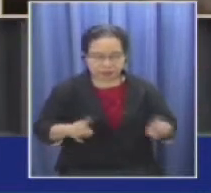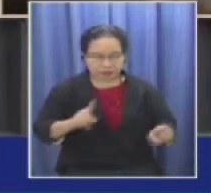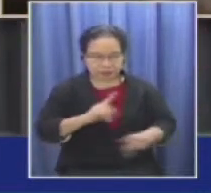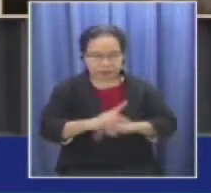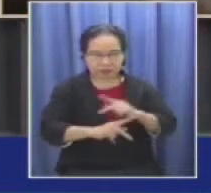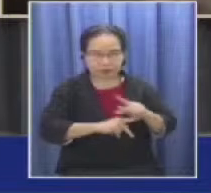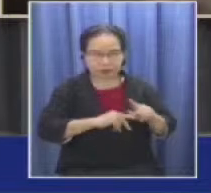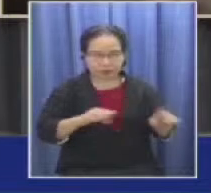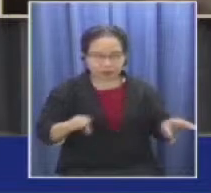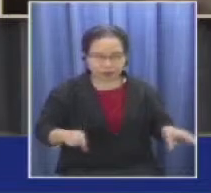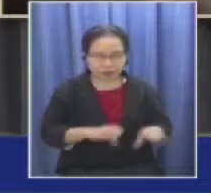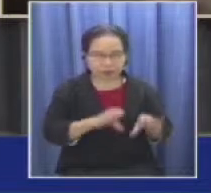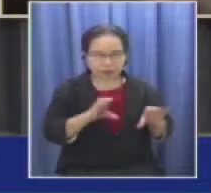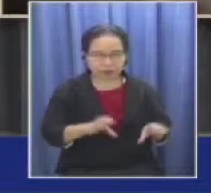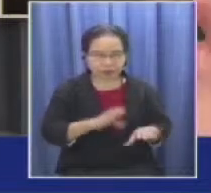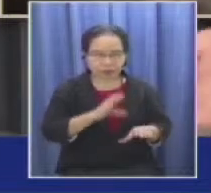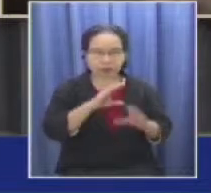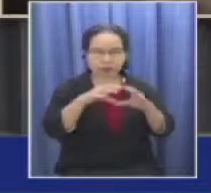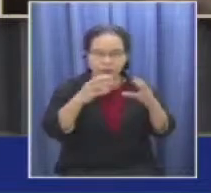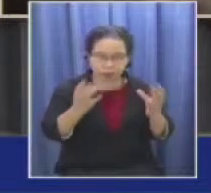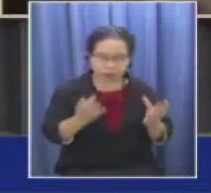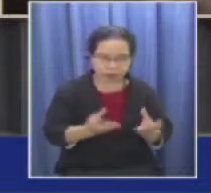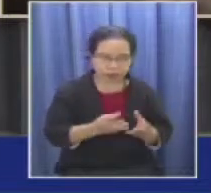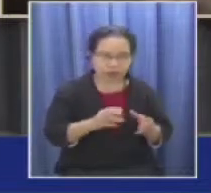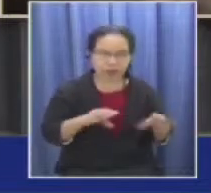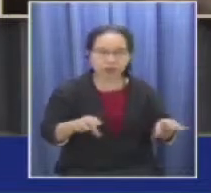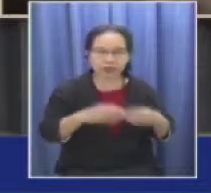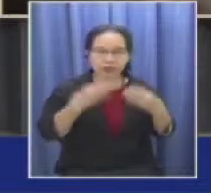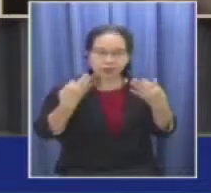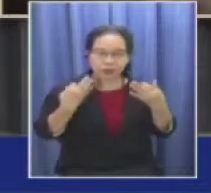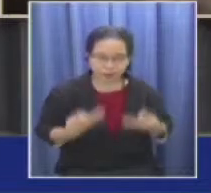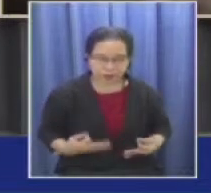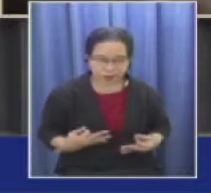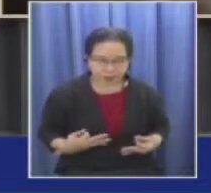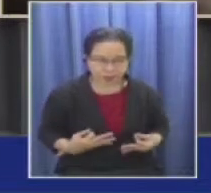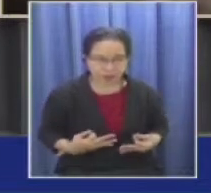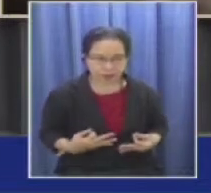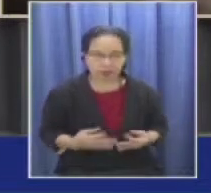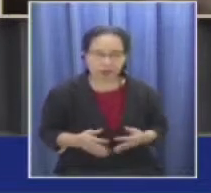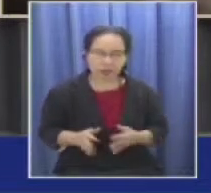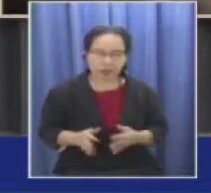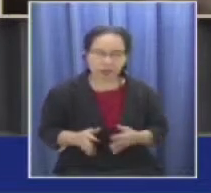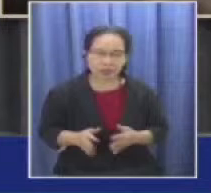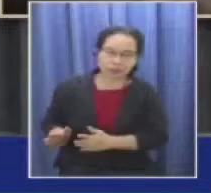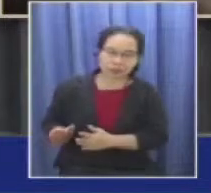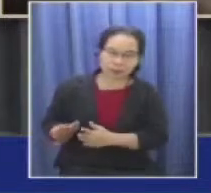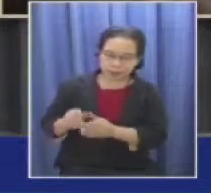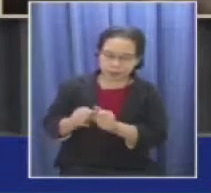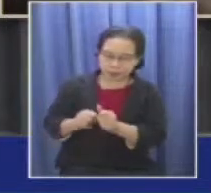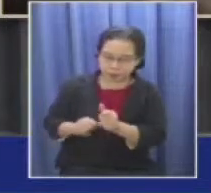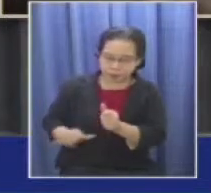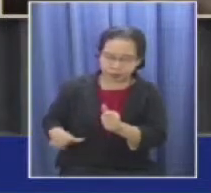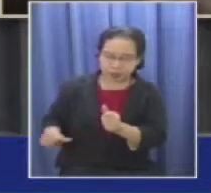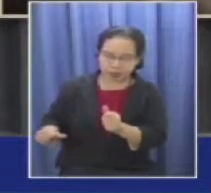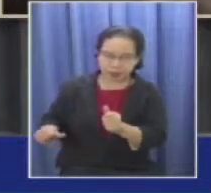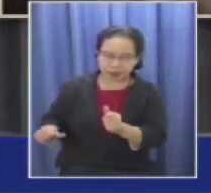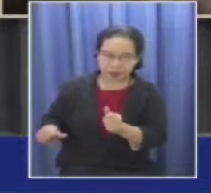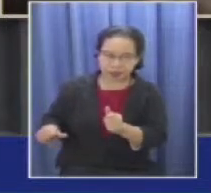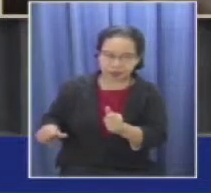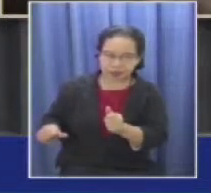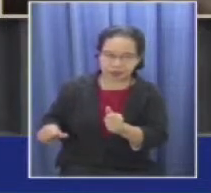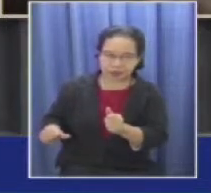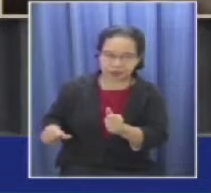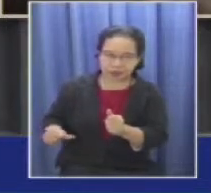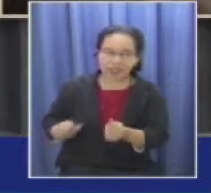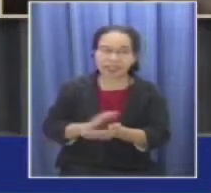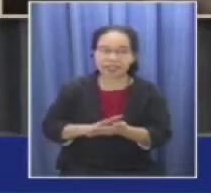ɛmɛrema bebreba no ɔmoda ne gyae ensaboro no gyae wobeyi wo ho efiri wiase honam akɔnɔ